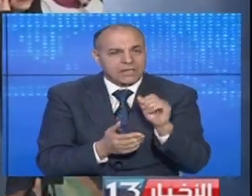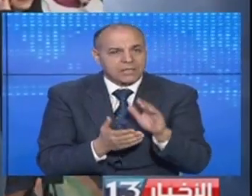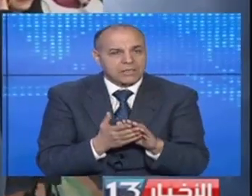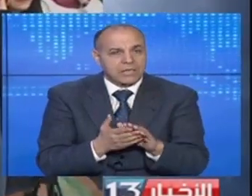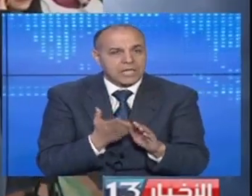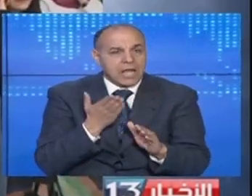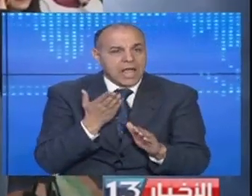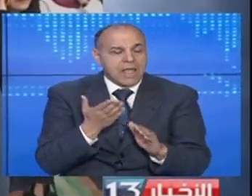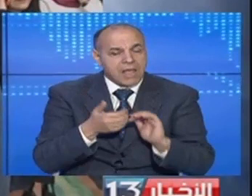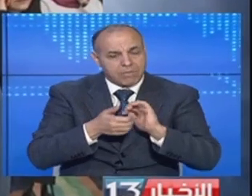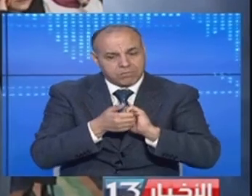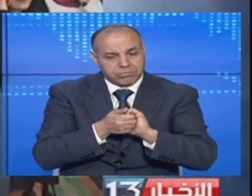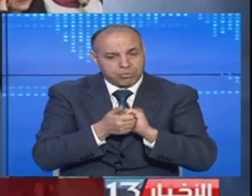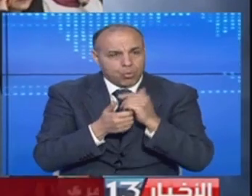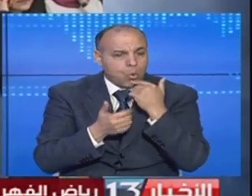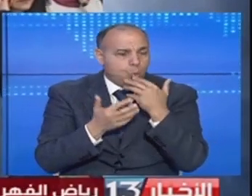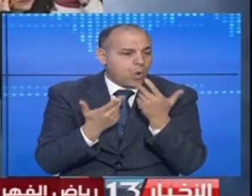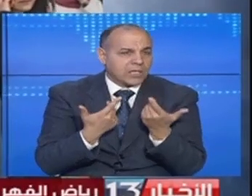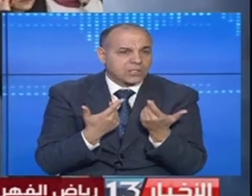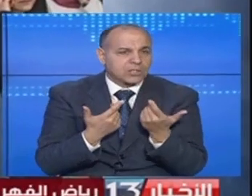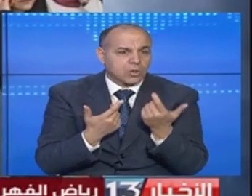العلاقات البيئه